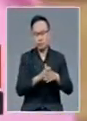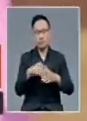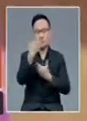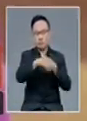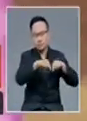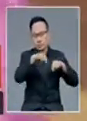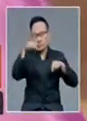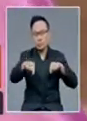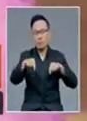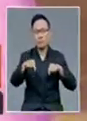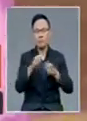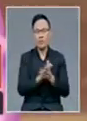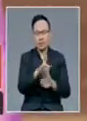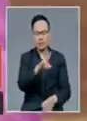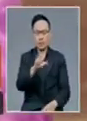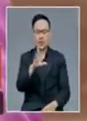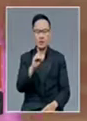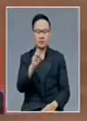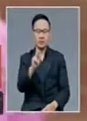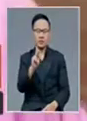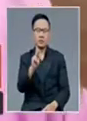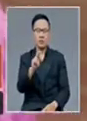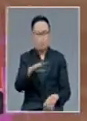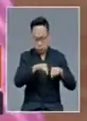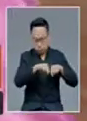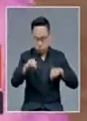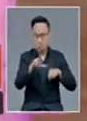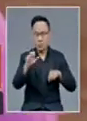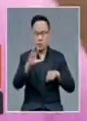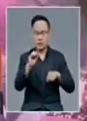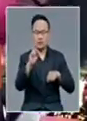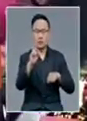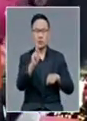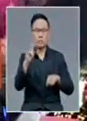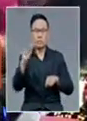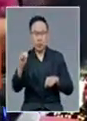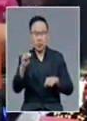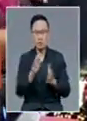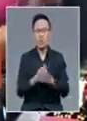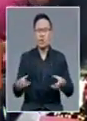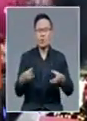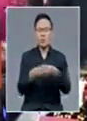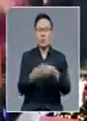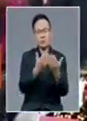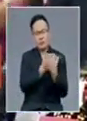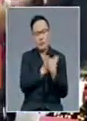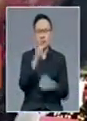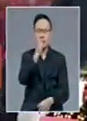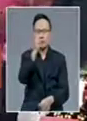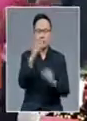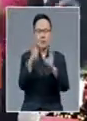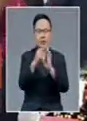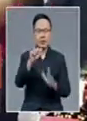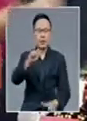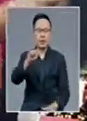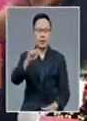ที่ห่างออกไปทางตะวันตกราว357กิโลเมตรซึ่งเป็นสถานที่จัดงานรวมตัวเหล่าคนรักเอลวิสเพรสลีย ์ โดยเขาใช้บริ